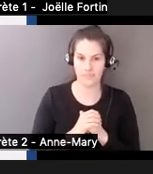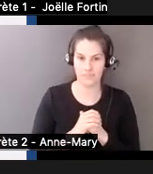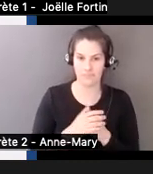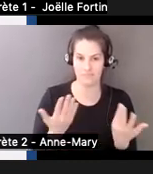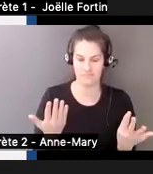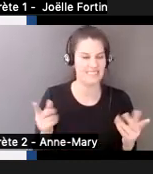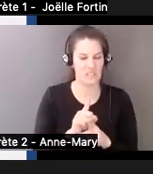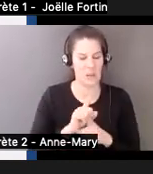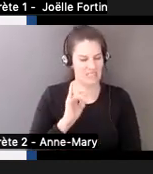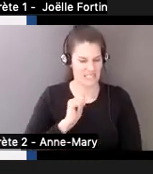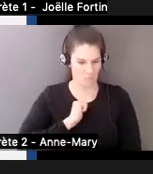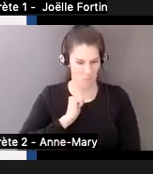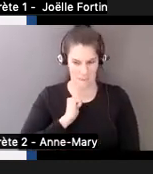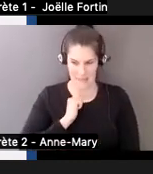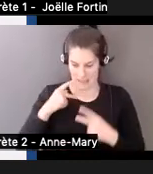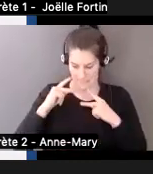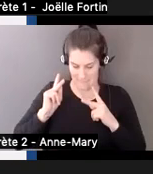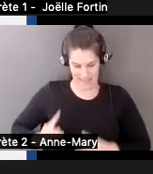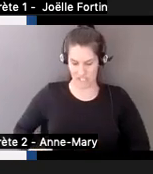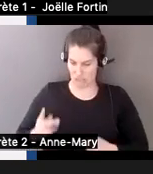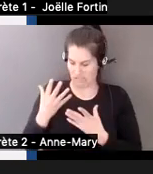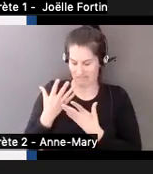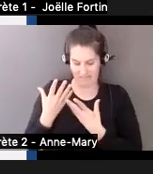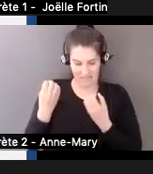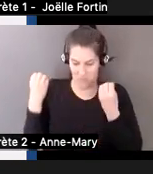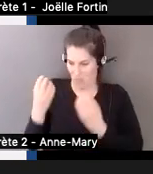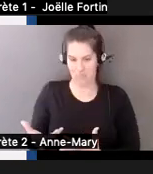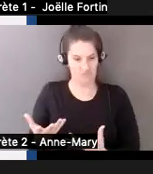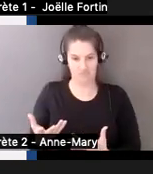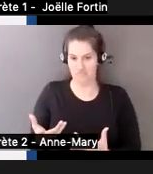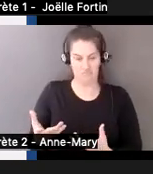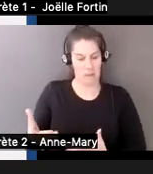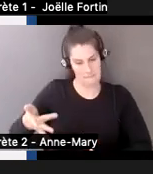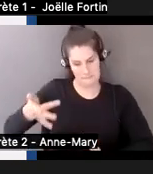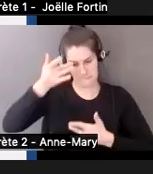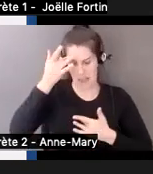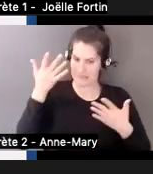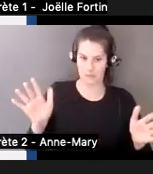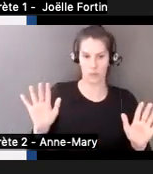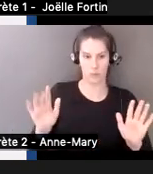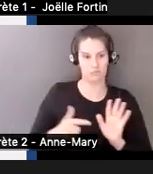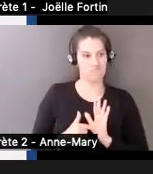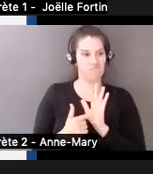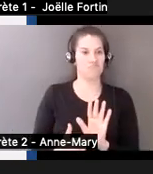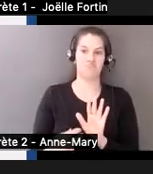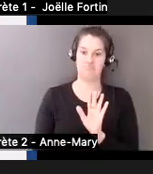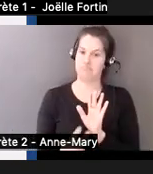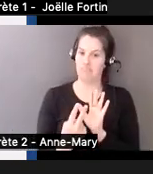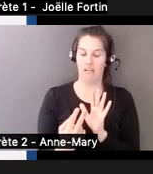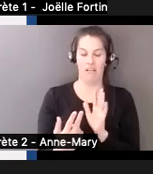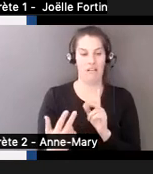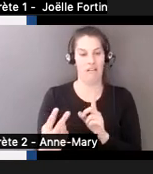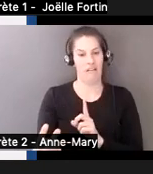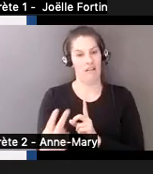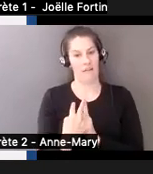n'existe plus en tant que personne, on n'est plus qu'un malade. Alors je me bats pour que